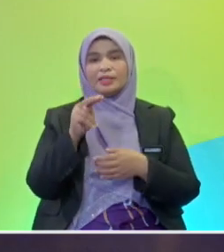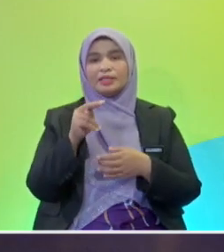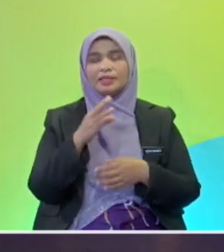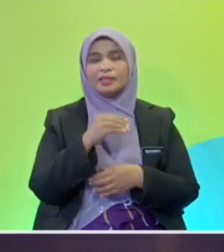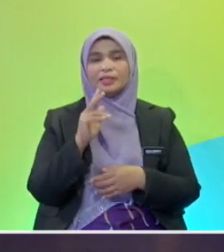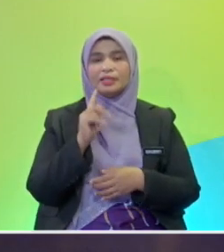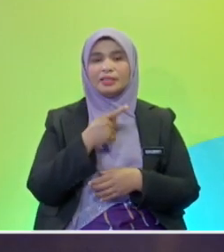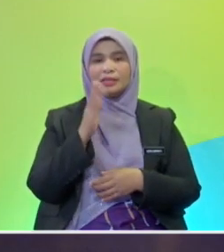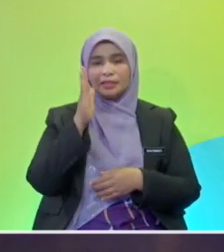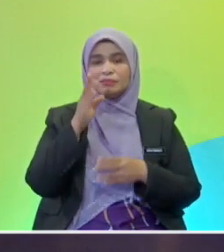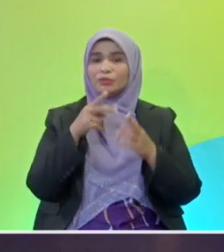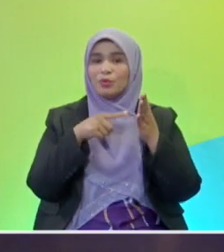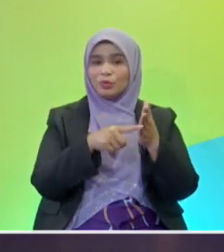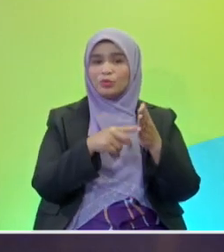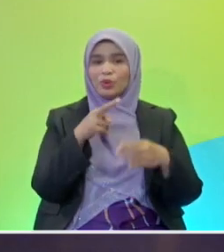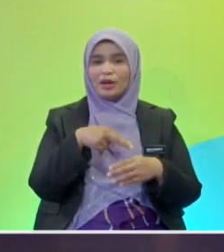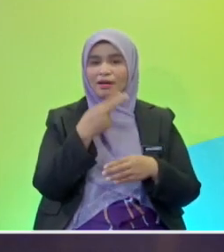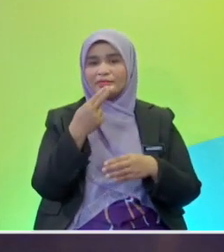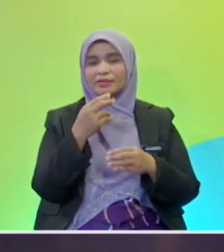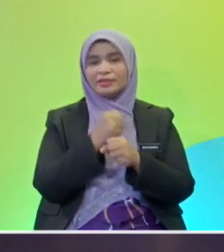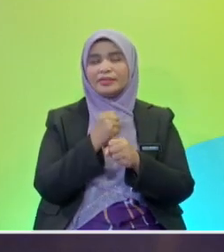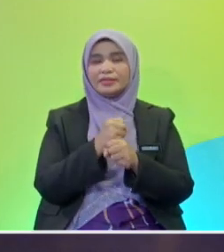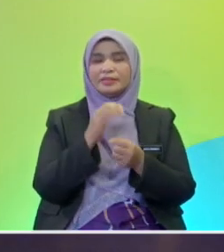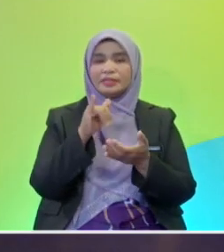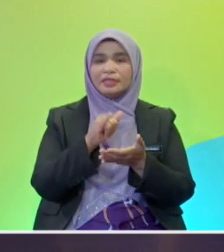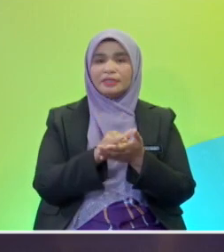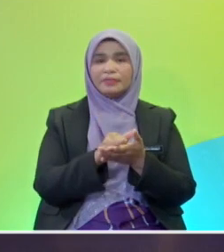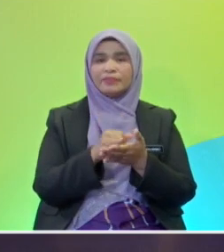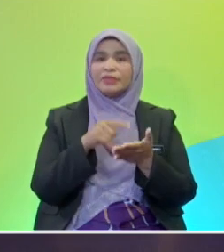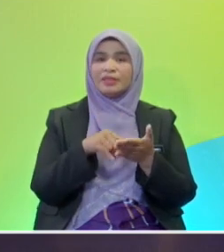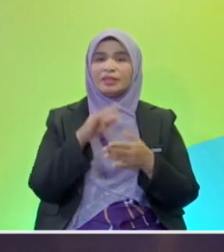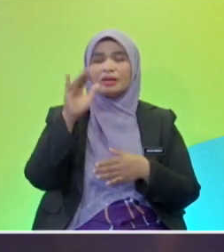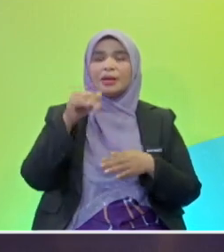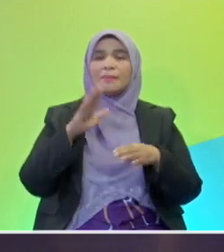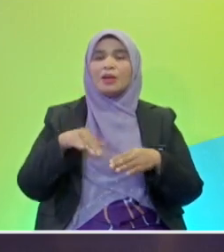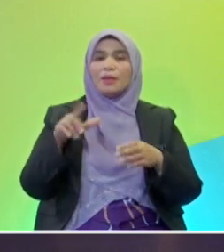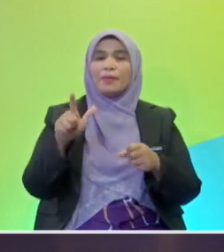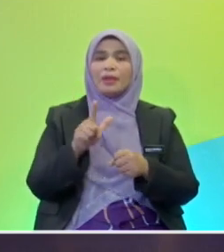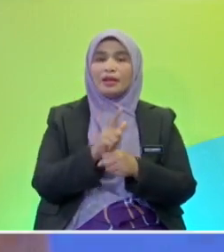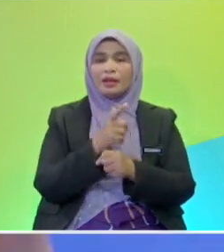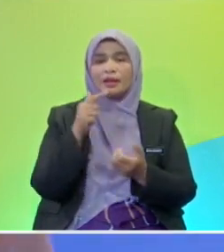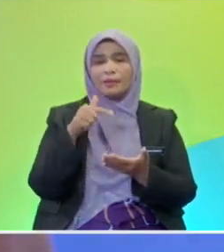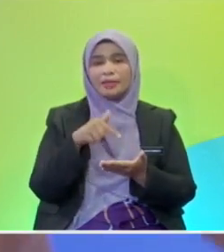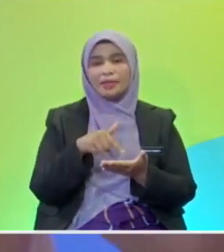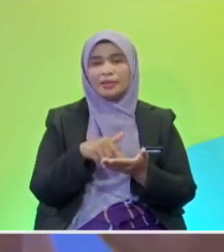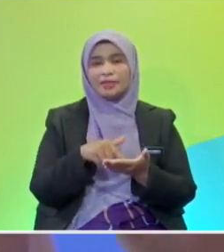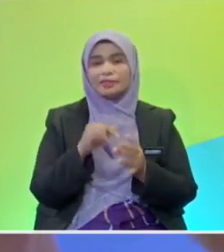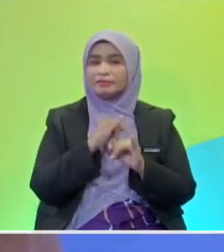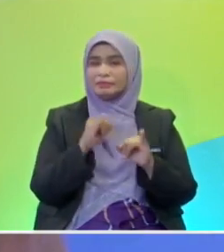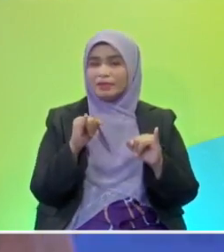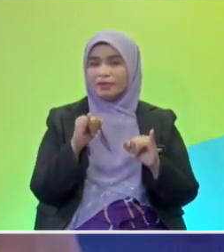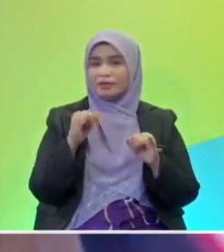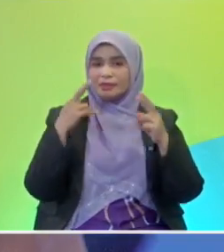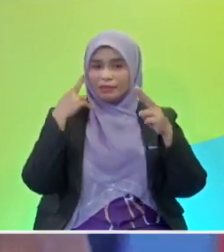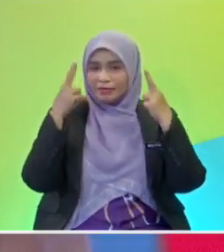Bentang pula hasil dia kalau macam ni kawan-kawan ini tak lengkap lagi ni tengok ni ada kosong lagi Jangan risau kita